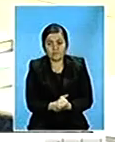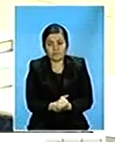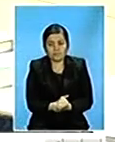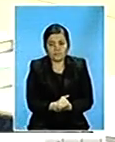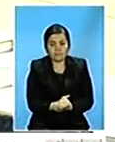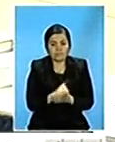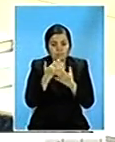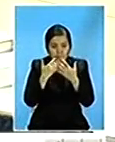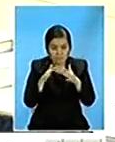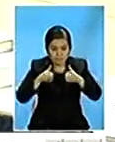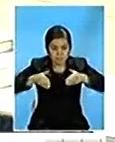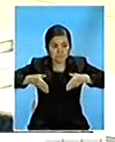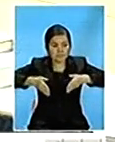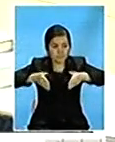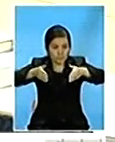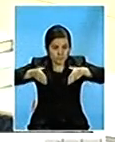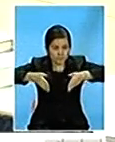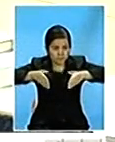แล้วก็สายจาก